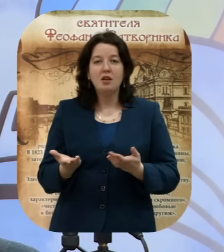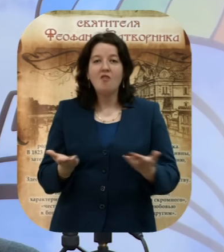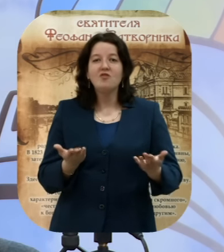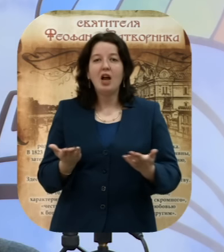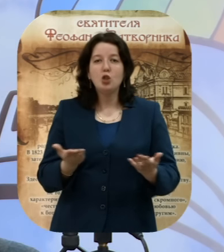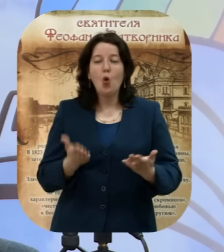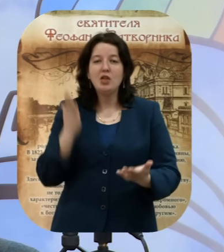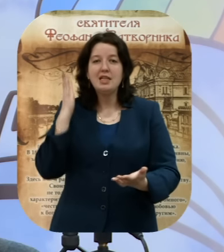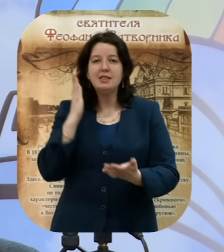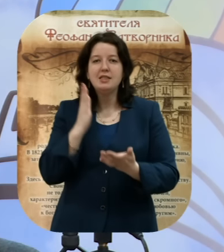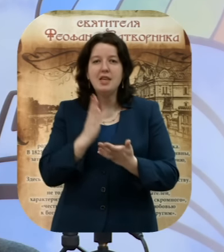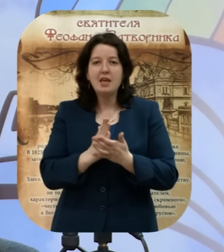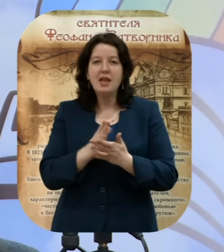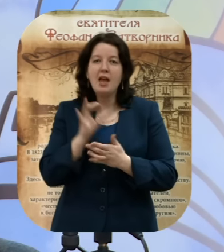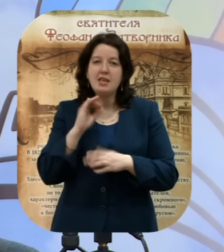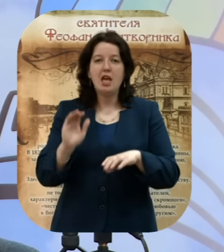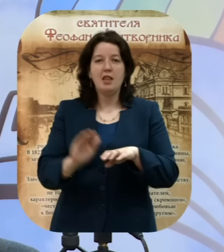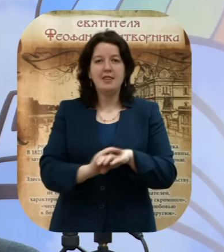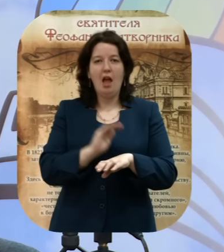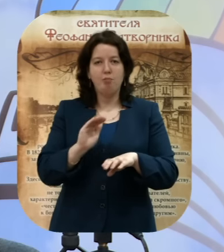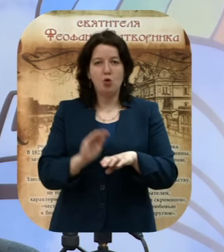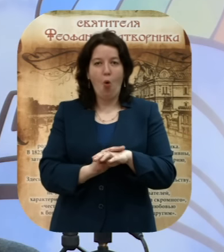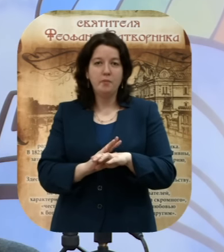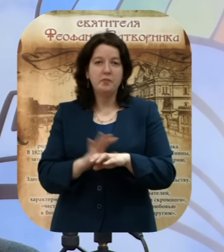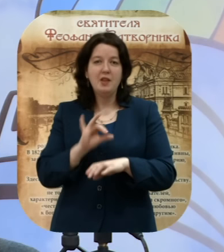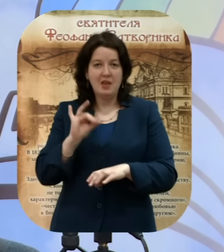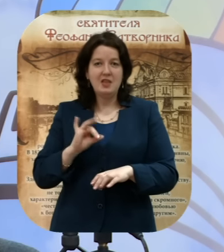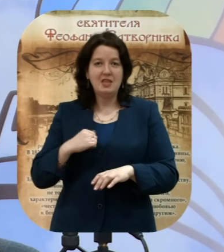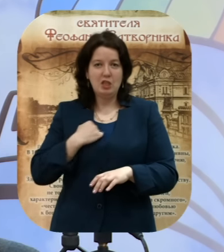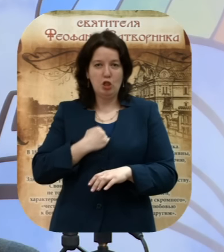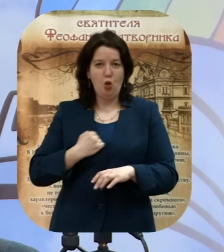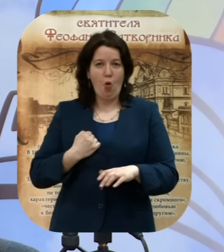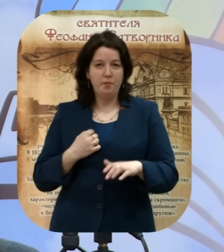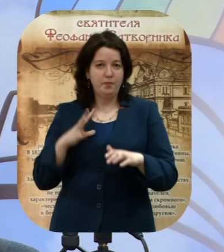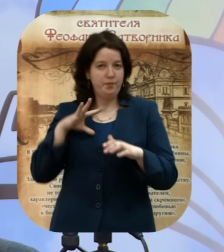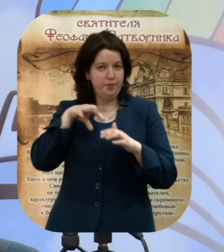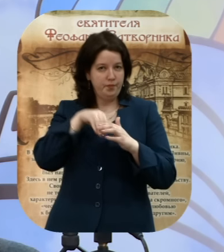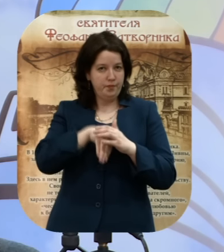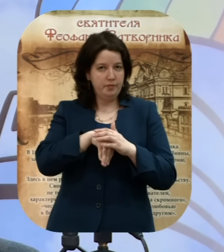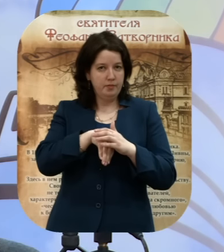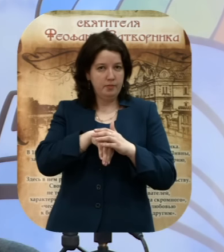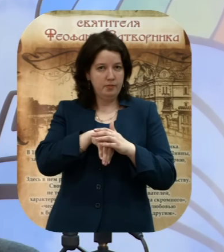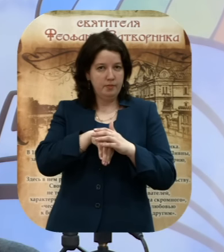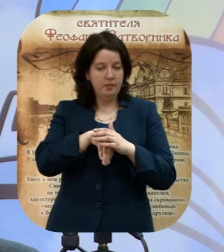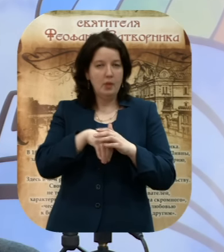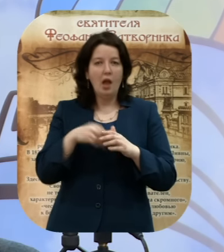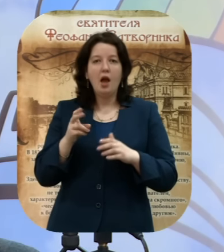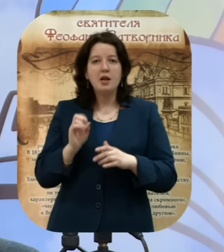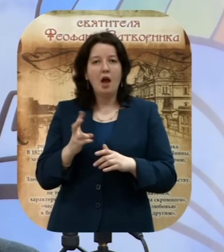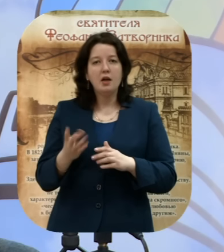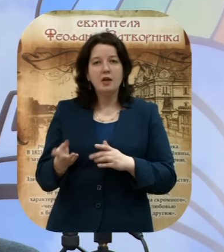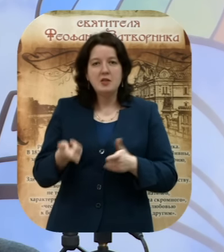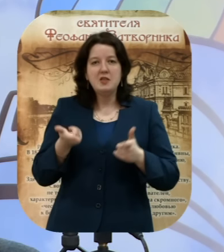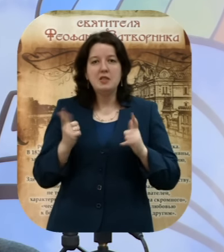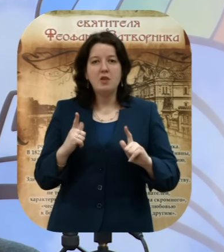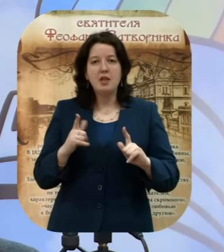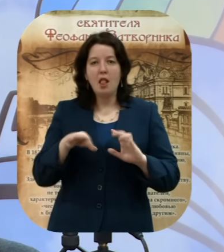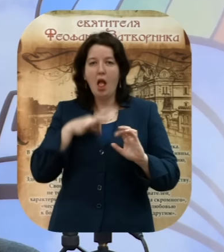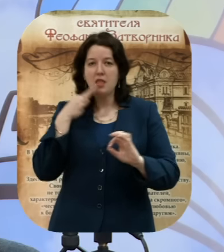в которой есть и добро, и зло. Как действительно хорошо сказал